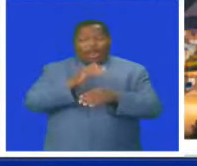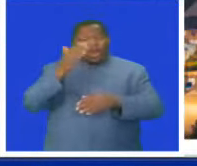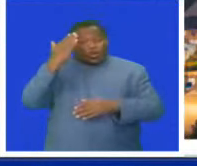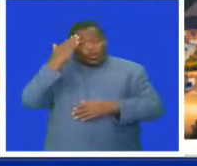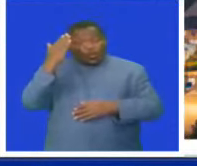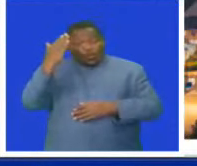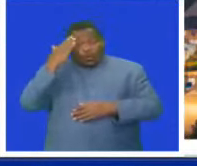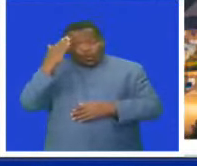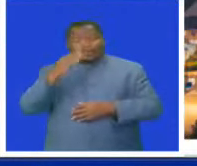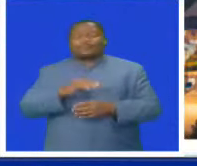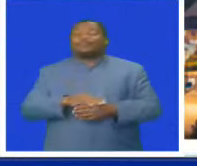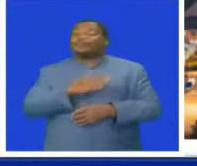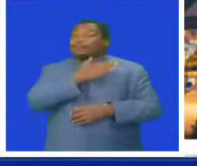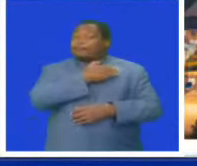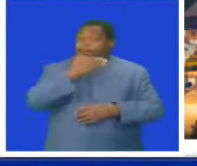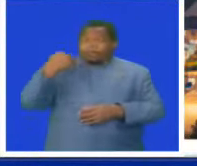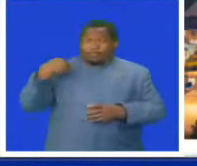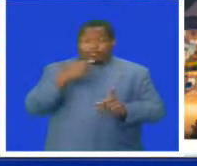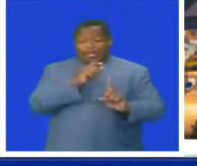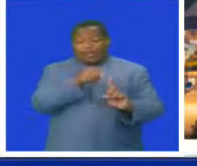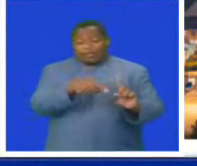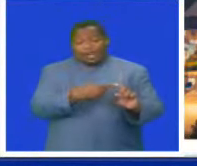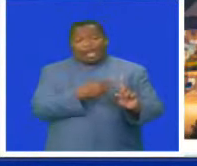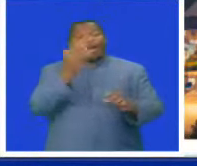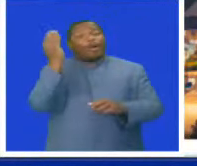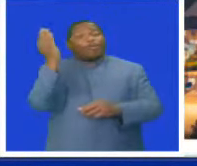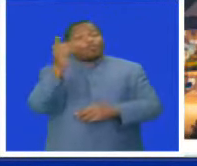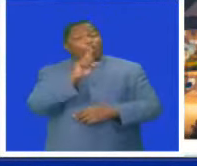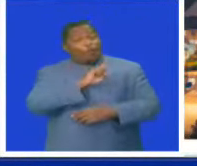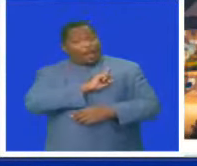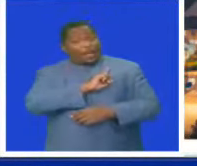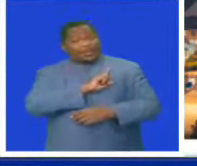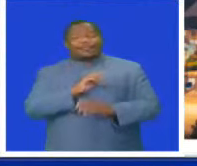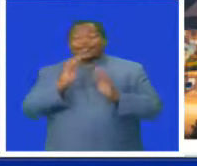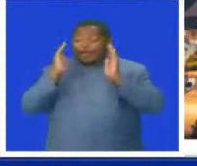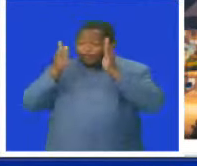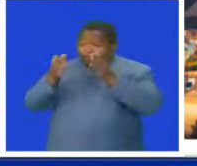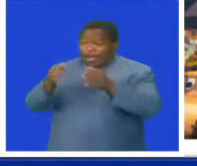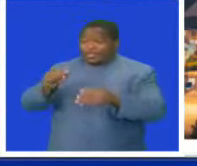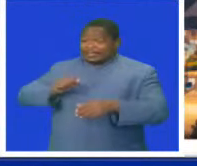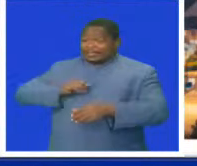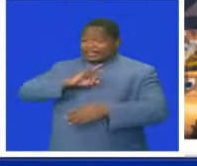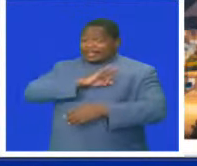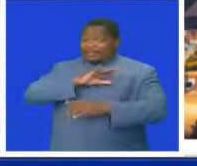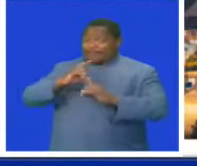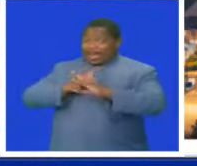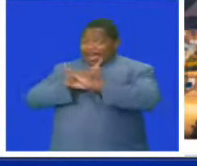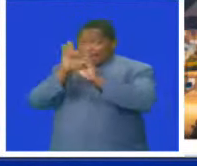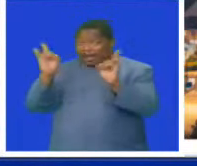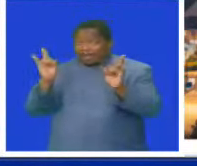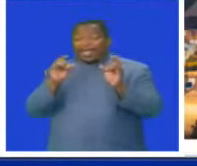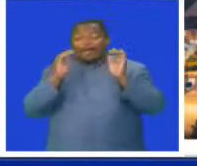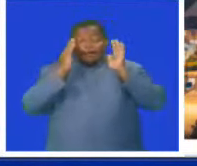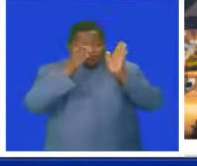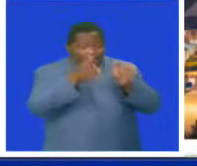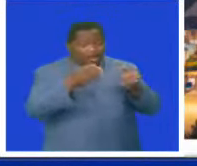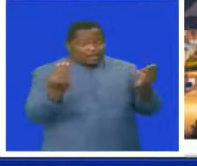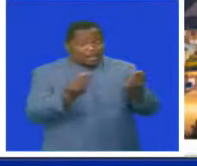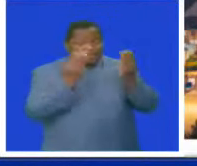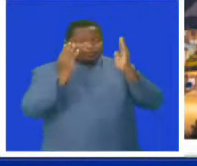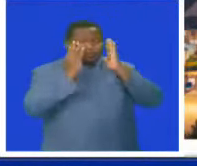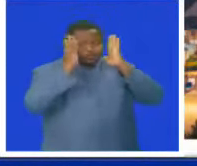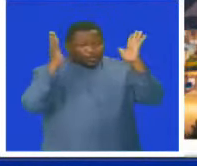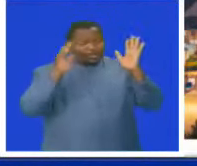ngesikhathi idumisa kusebenta losekwentiwe ethi 73 empilo kanye nawo wonke emaSwati kulwa neligciwane